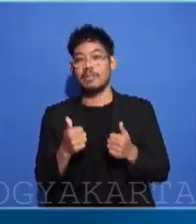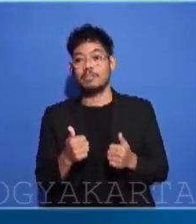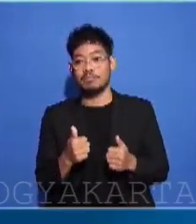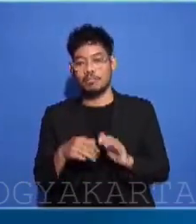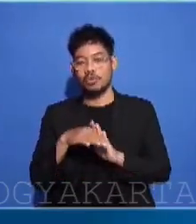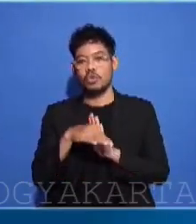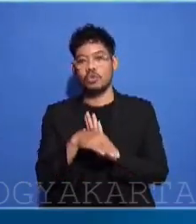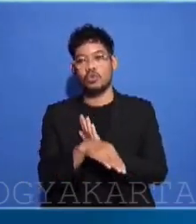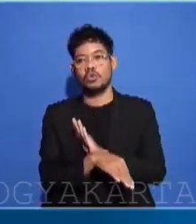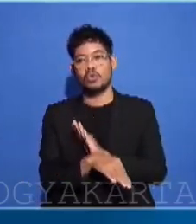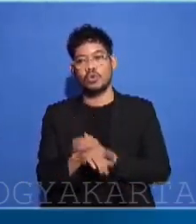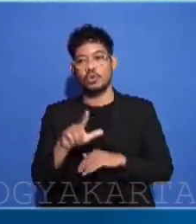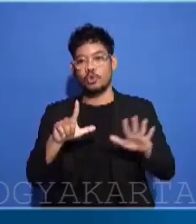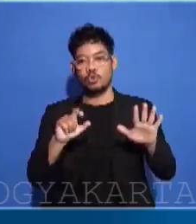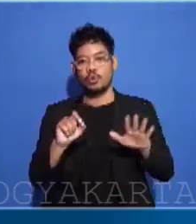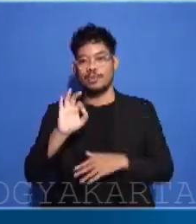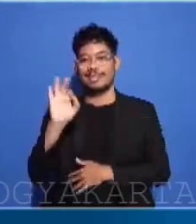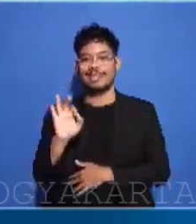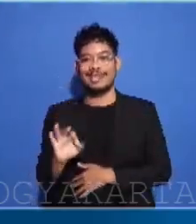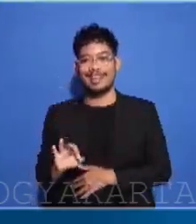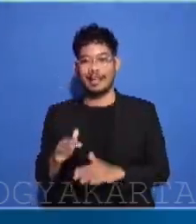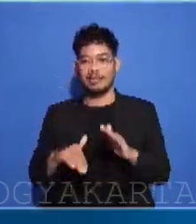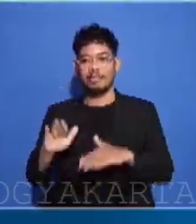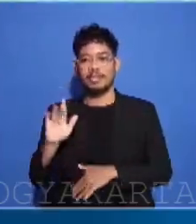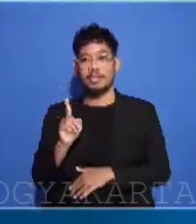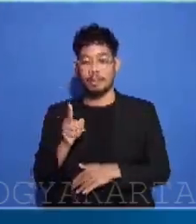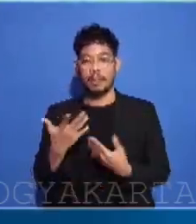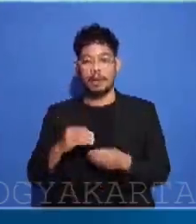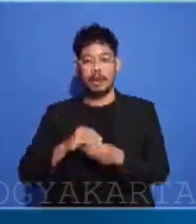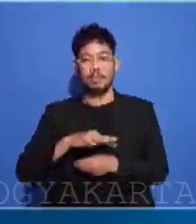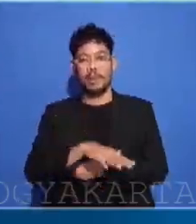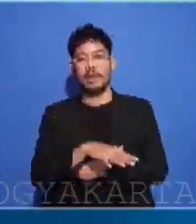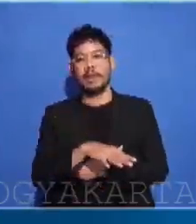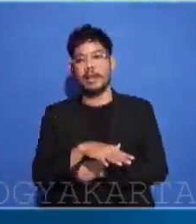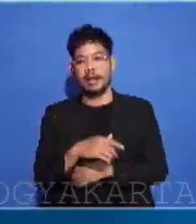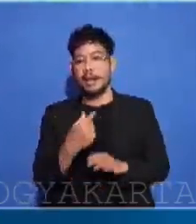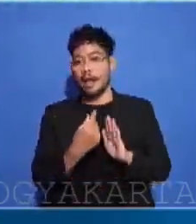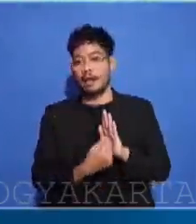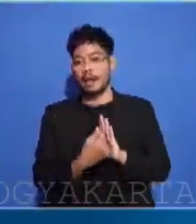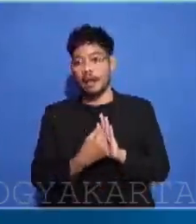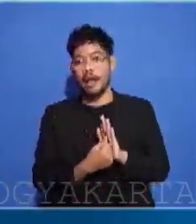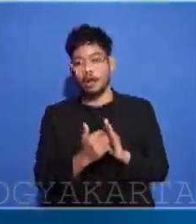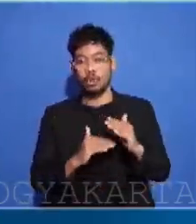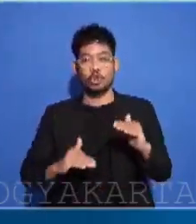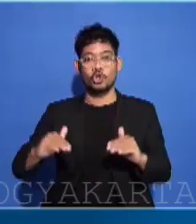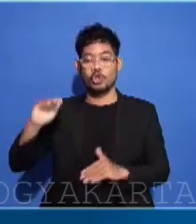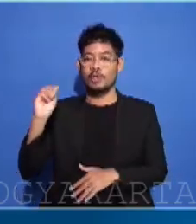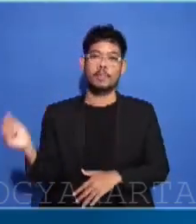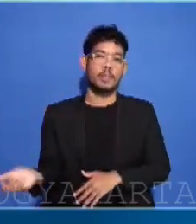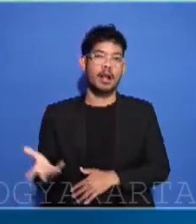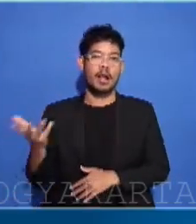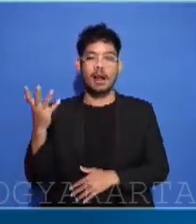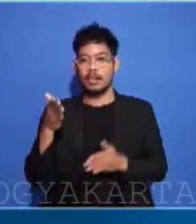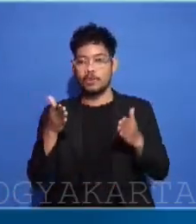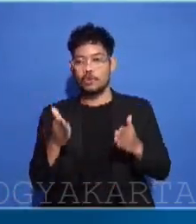lebih dari 70% akibat Serangan kedua Penyakit ini padahal harga cabe saat ini tergolong tinggi di pasaran terlebih